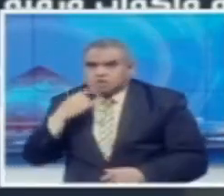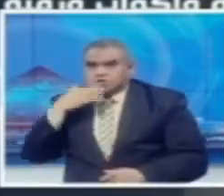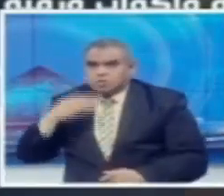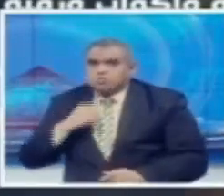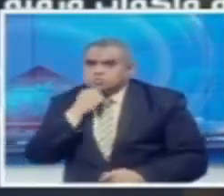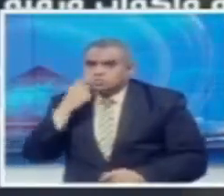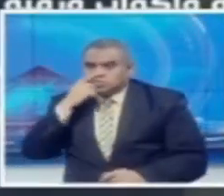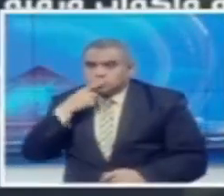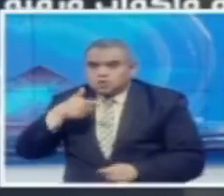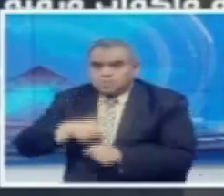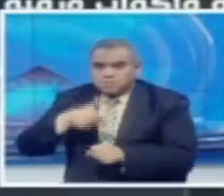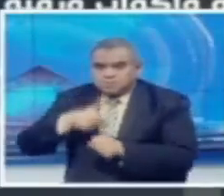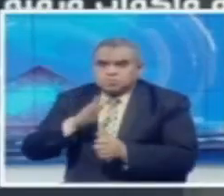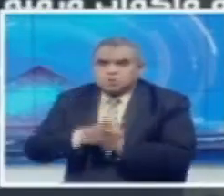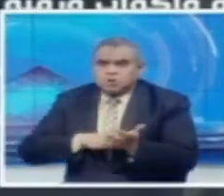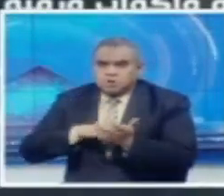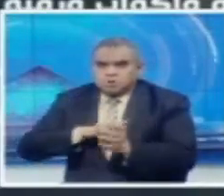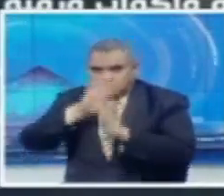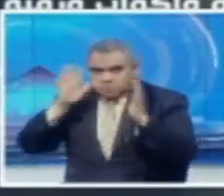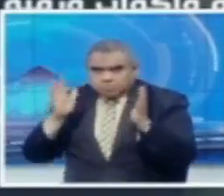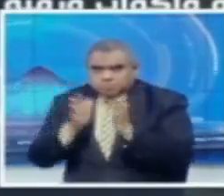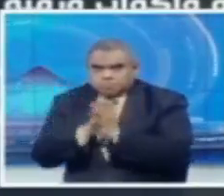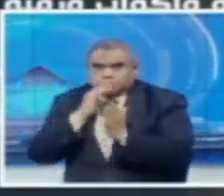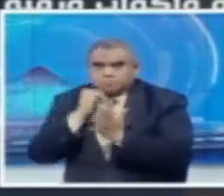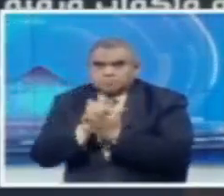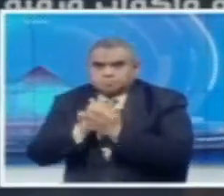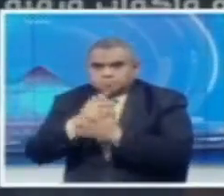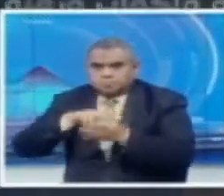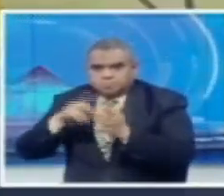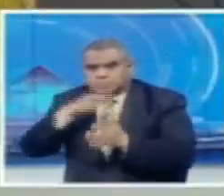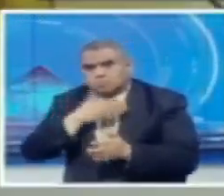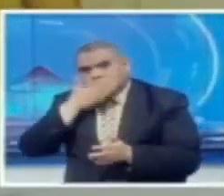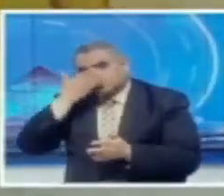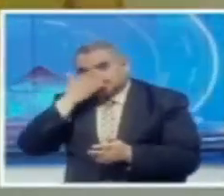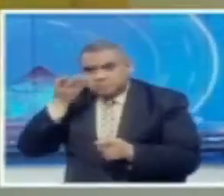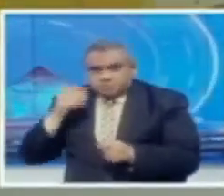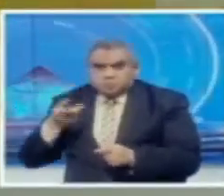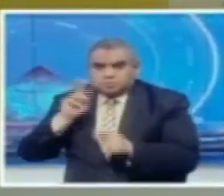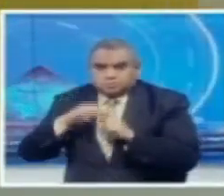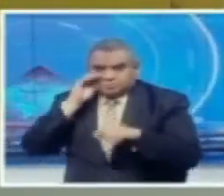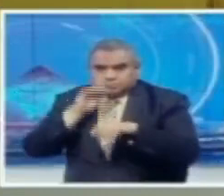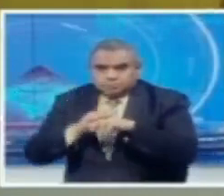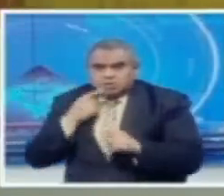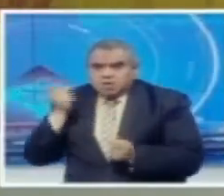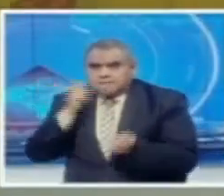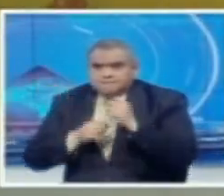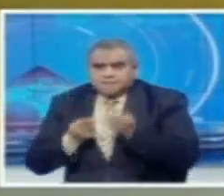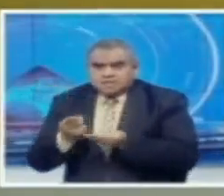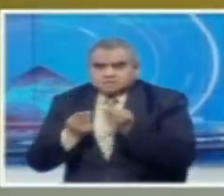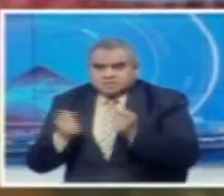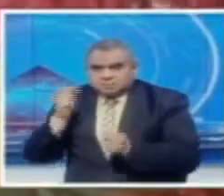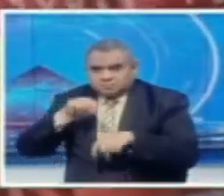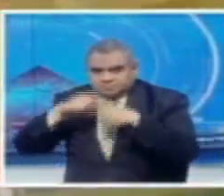مخلفات بترولية خطرة، جميع المنتجات والمواد مجهولة المصدر. كما تمكنت من ضبط مصنع بدون ترخيص للأعلاف